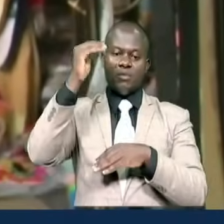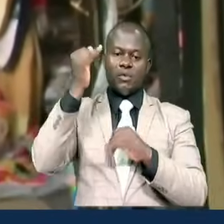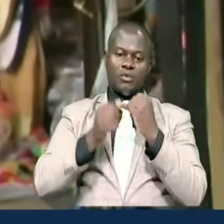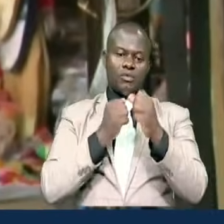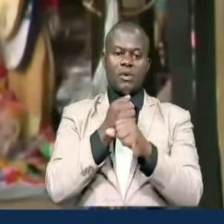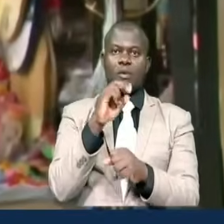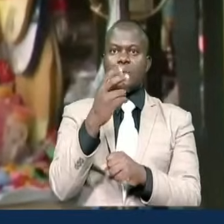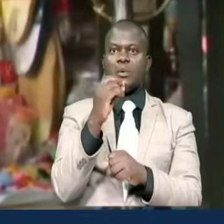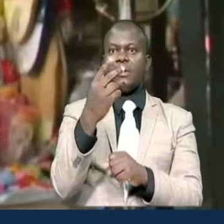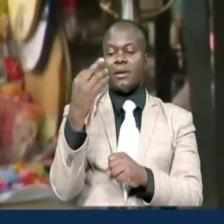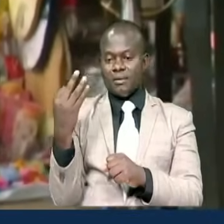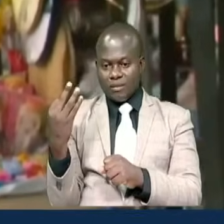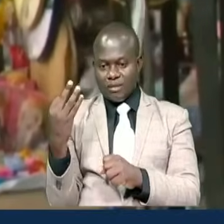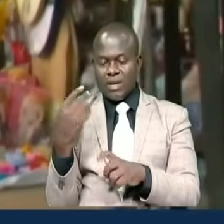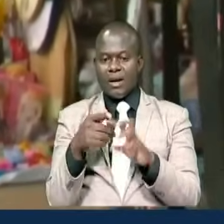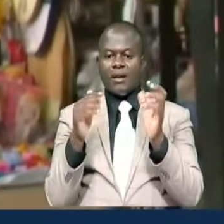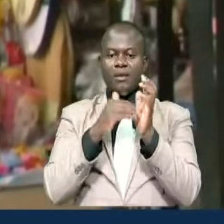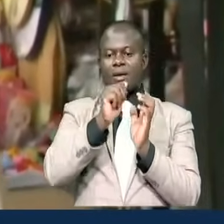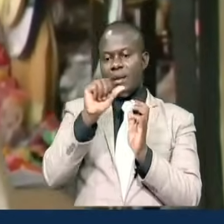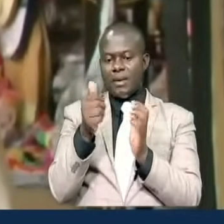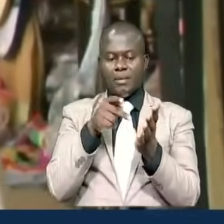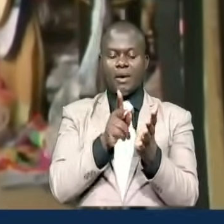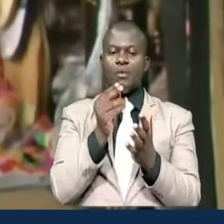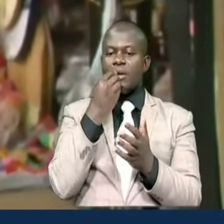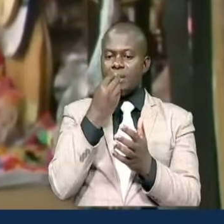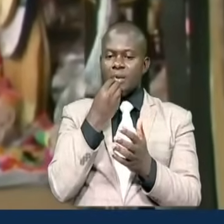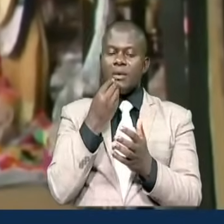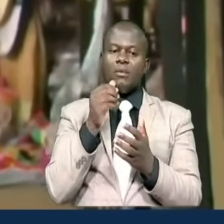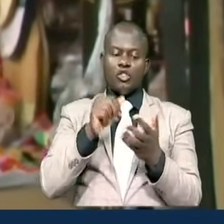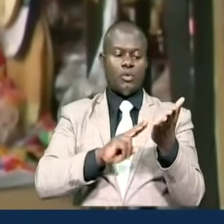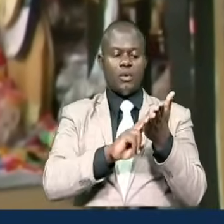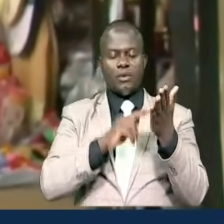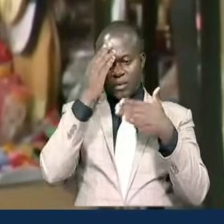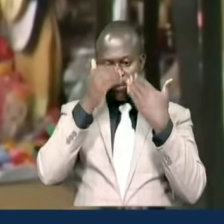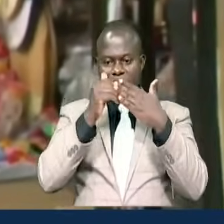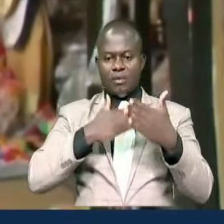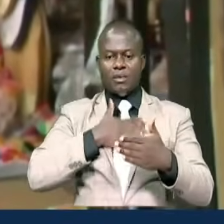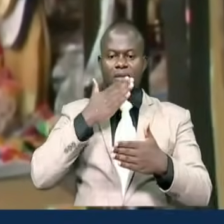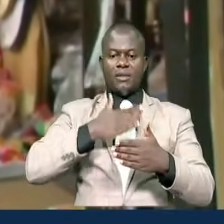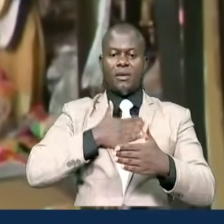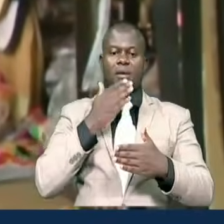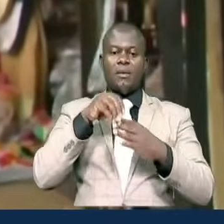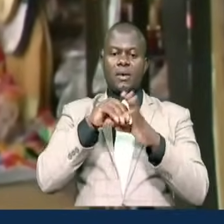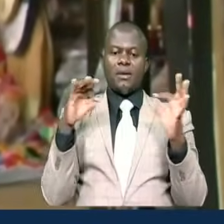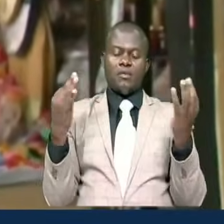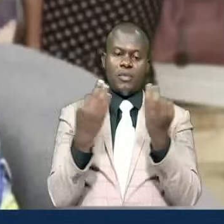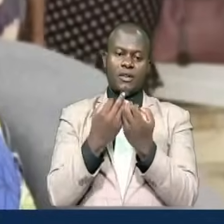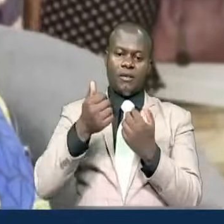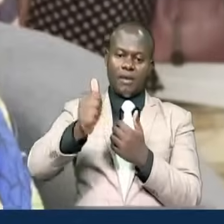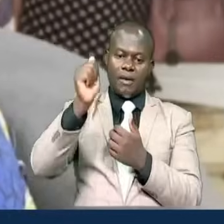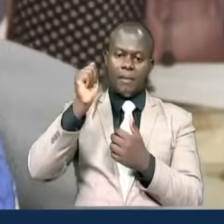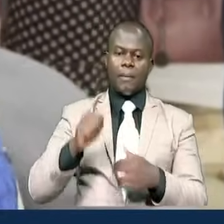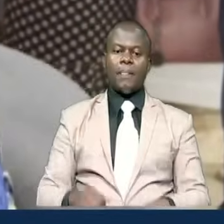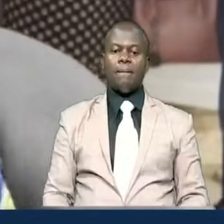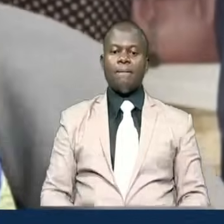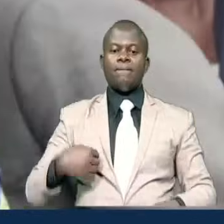wa 2023 ndetse abandi bakagura n'ibiribwa byo kuba bakifashisha kugira ngo bazishime bari mu miryango yabo